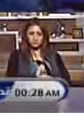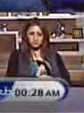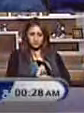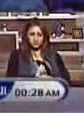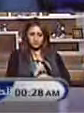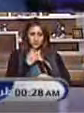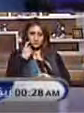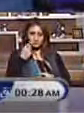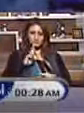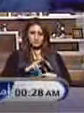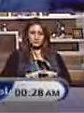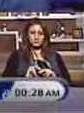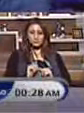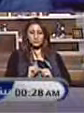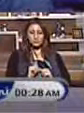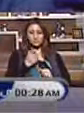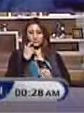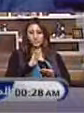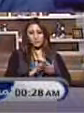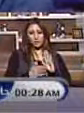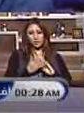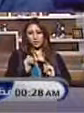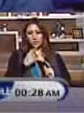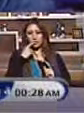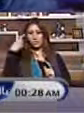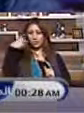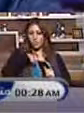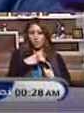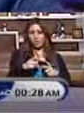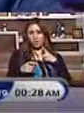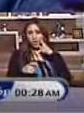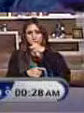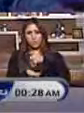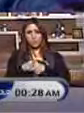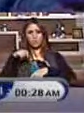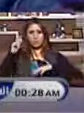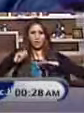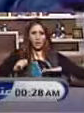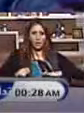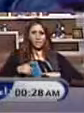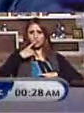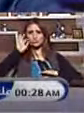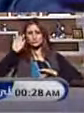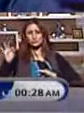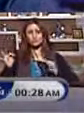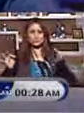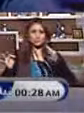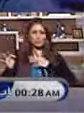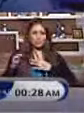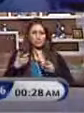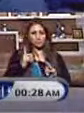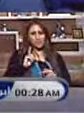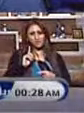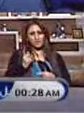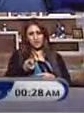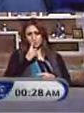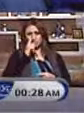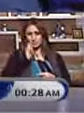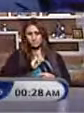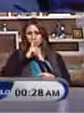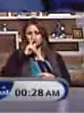الله لك وخلصت انت تقول عليه كذا انا ارفع عليك قضيه وقضيه سب وقضيه قذب يا عم دع الله ينتقم لك